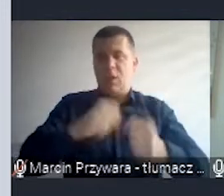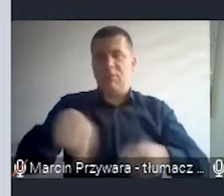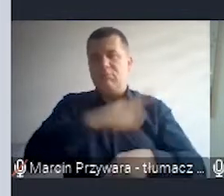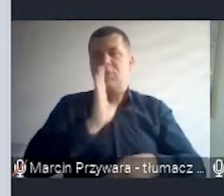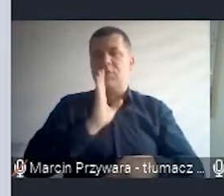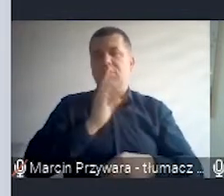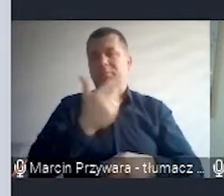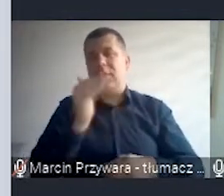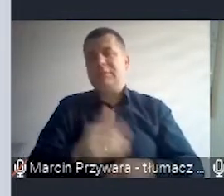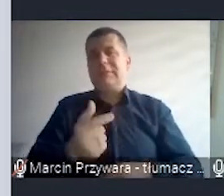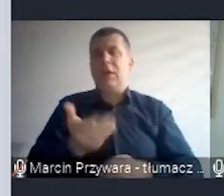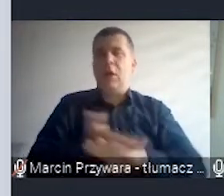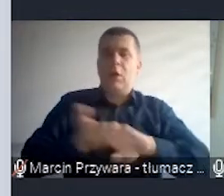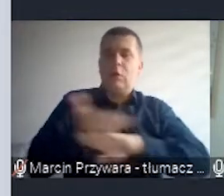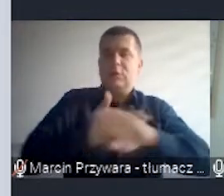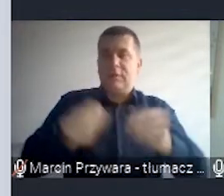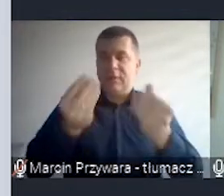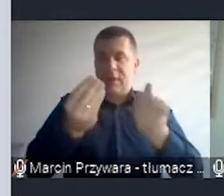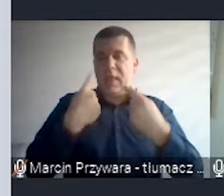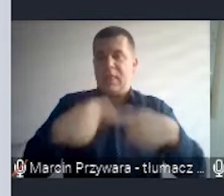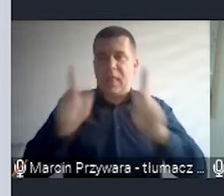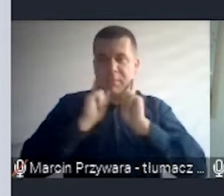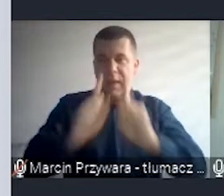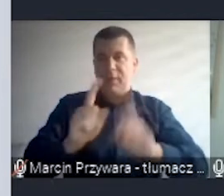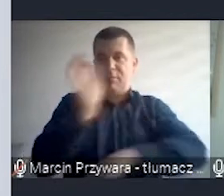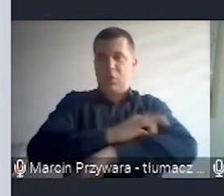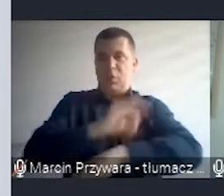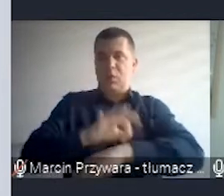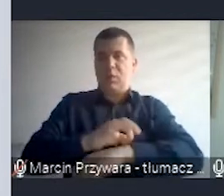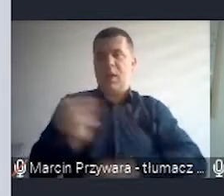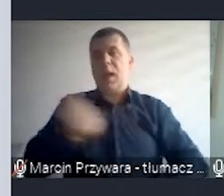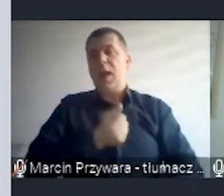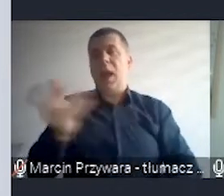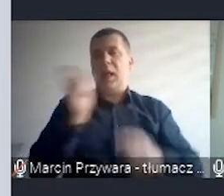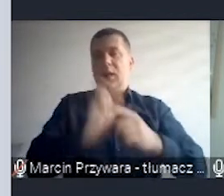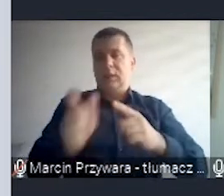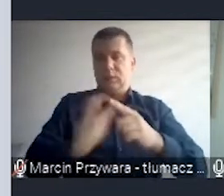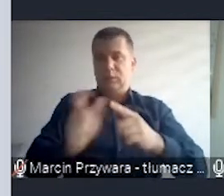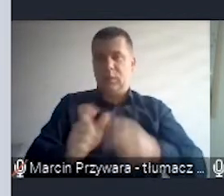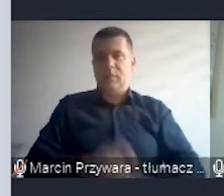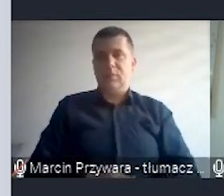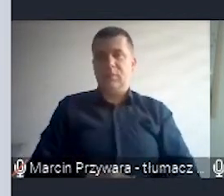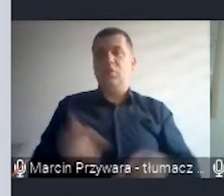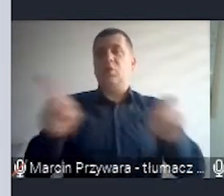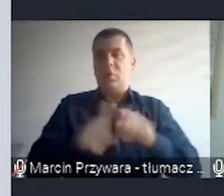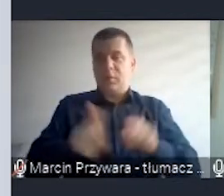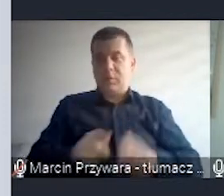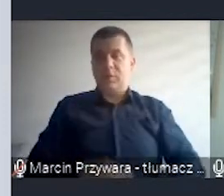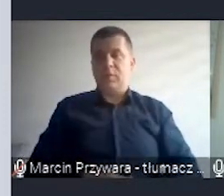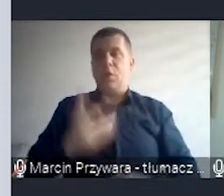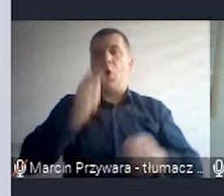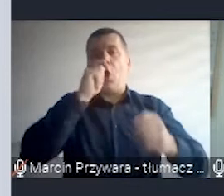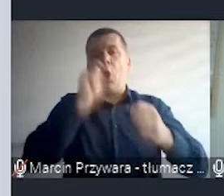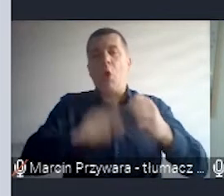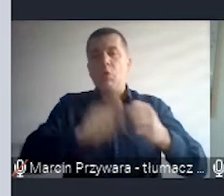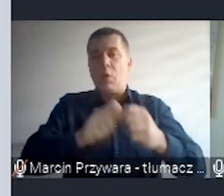finansowym, o nieprawidłowościach w projektach, w kilku słowach również o kontroli,